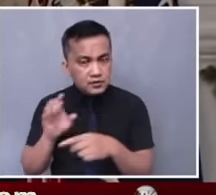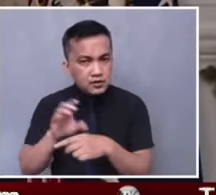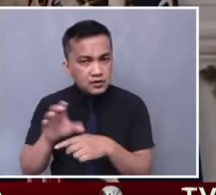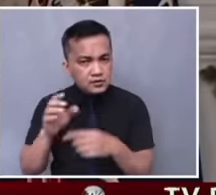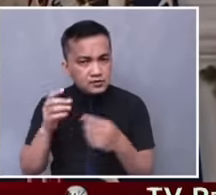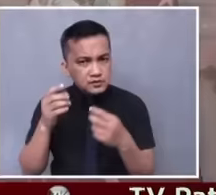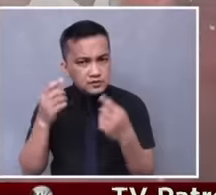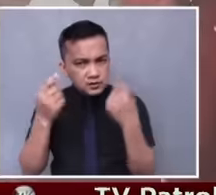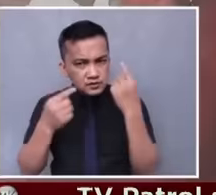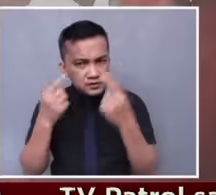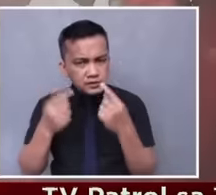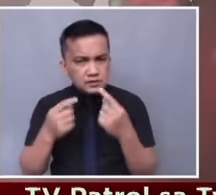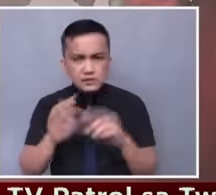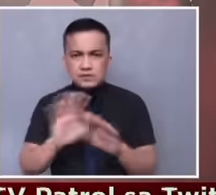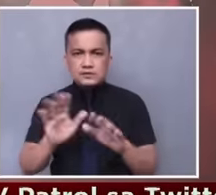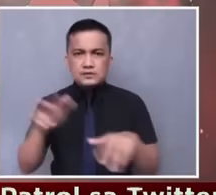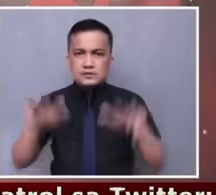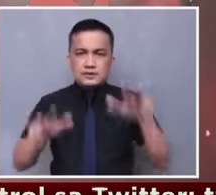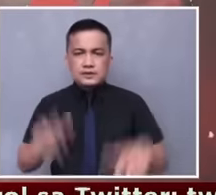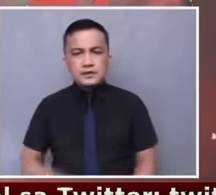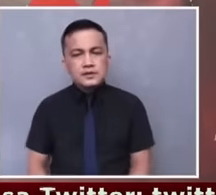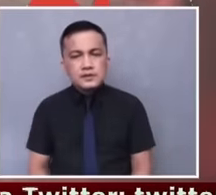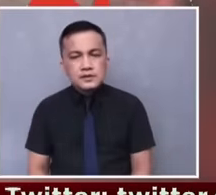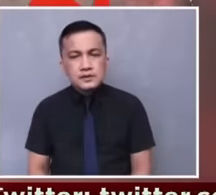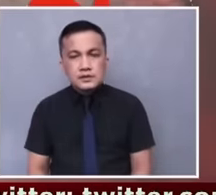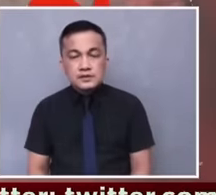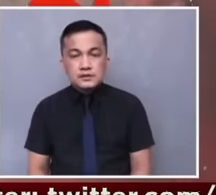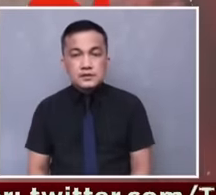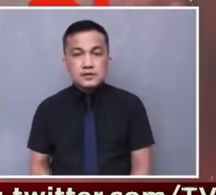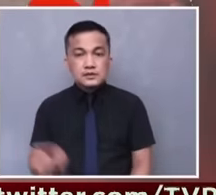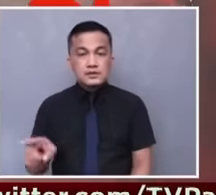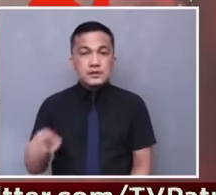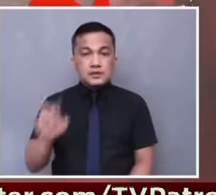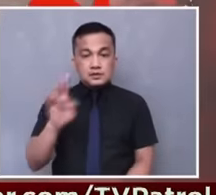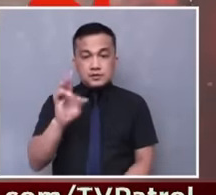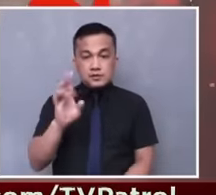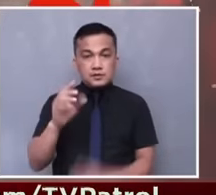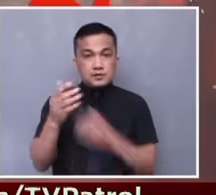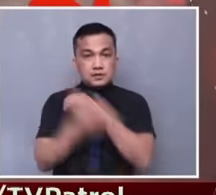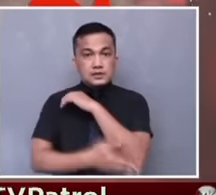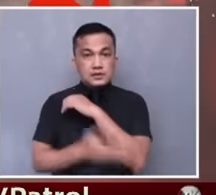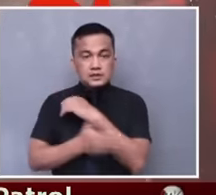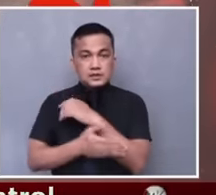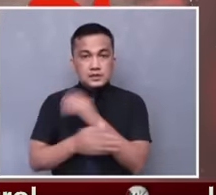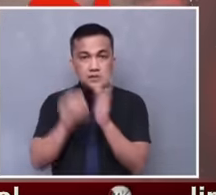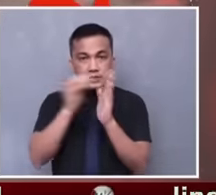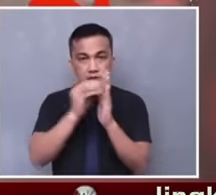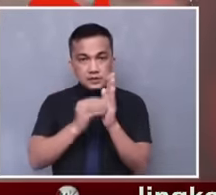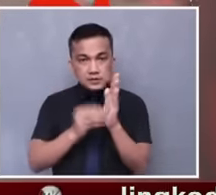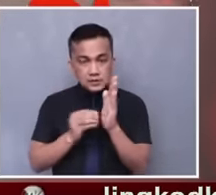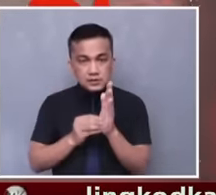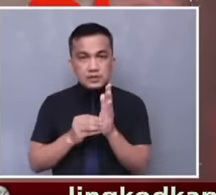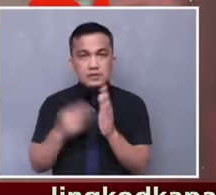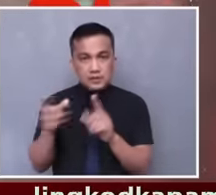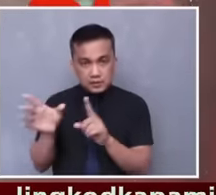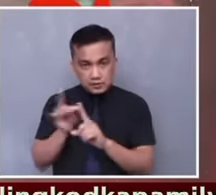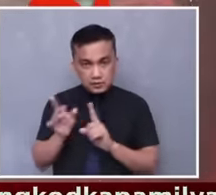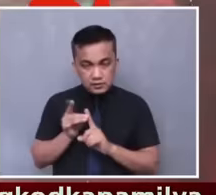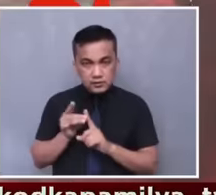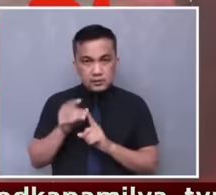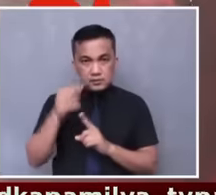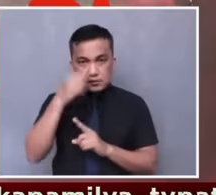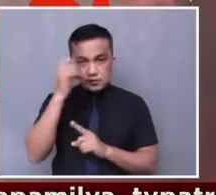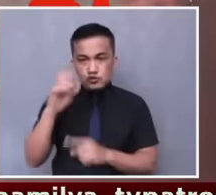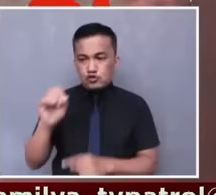cause for panic. Hindi bababa sa 17 bansa ang nakatalana ng pagkakasakit bunsod ng